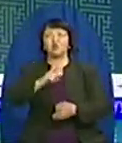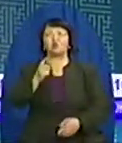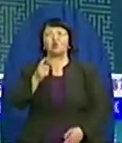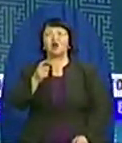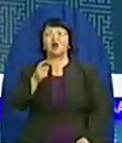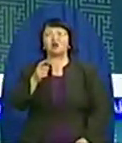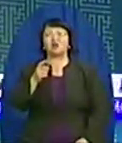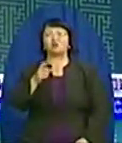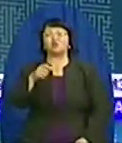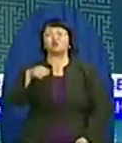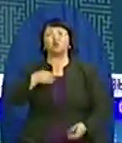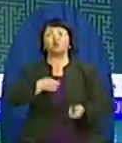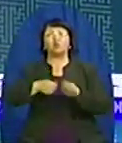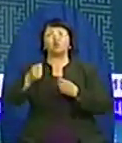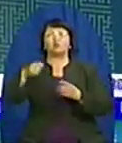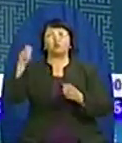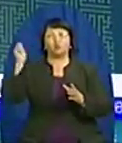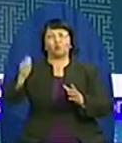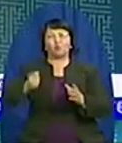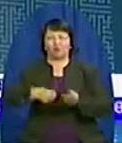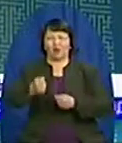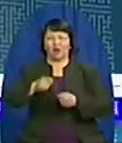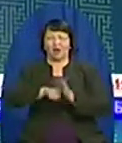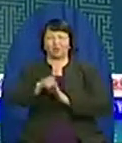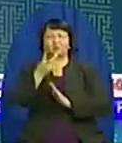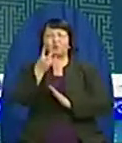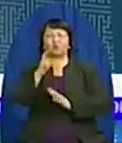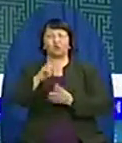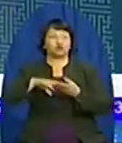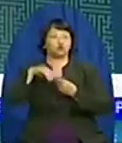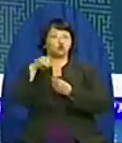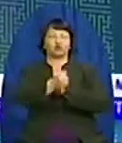дуудлага худалдааны анхны үнийг төлөх хотын даргын захирамж байдаг байна.